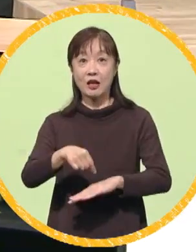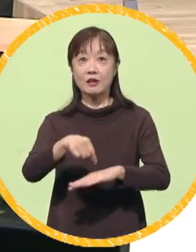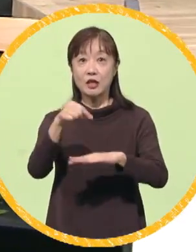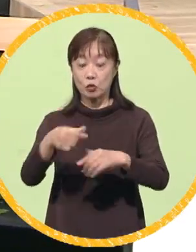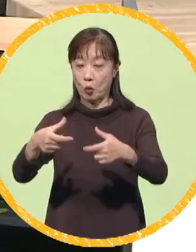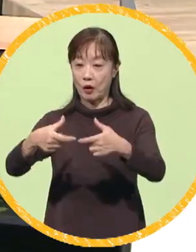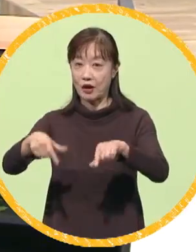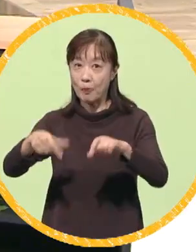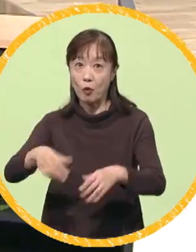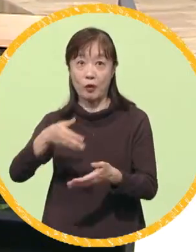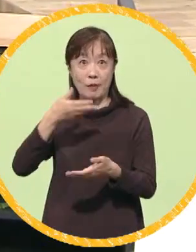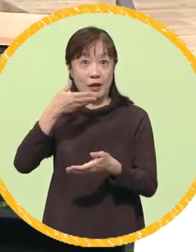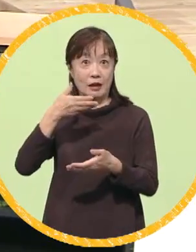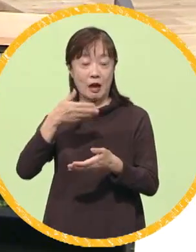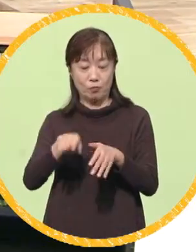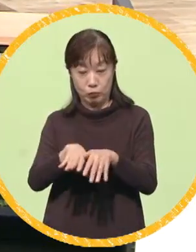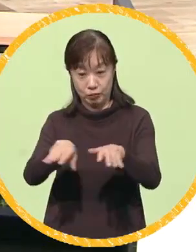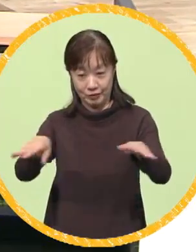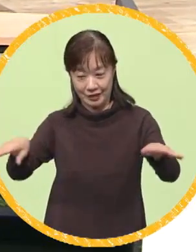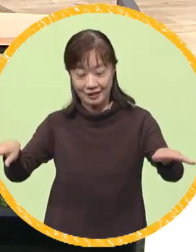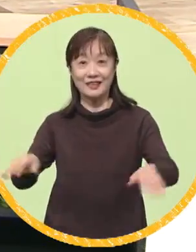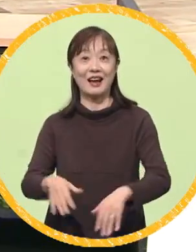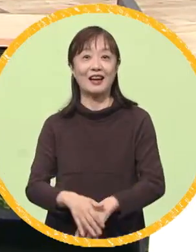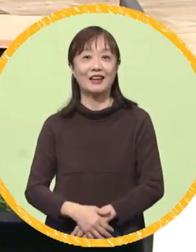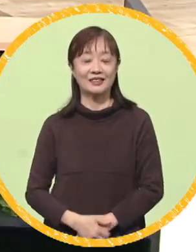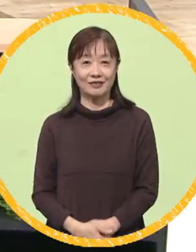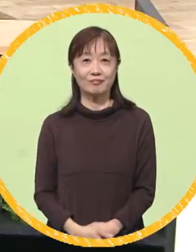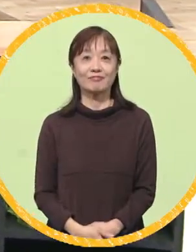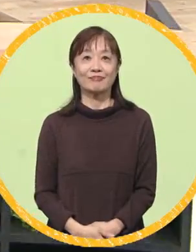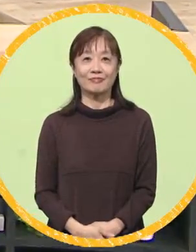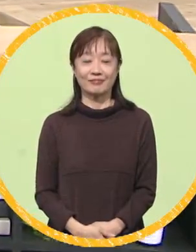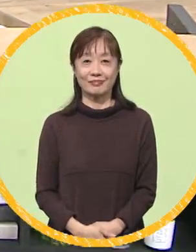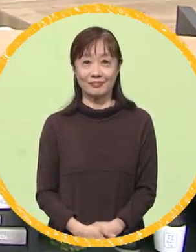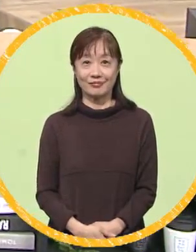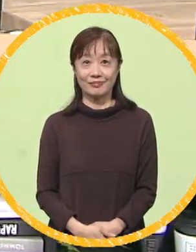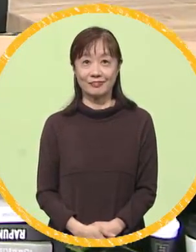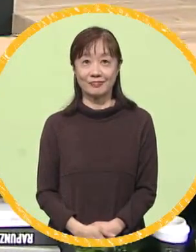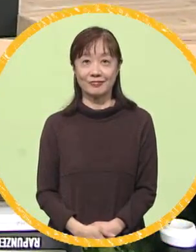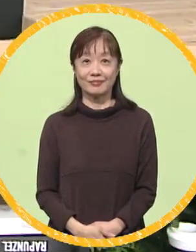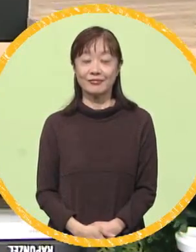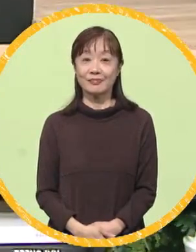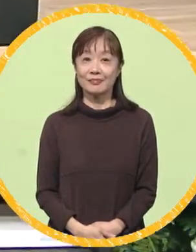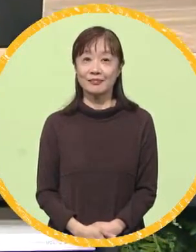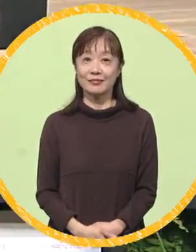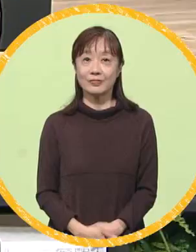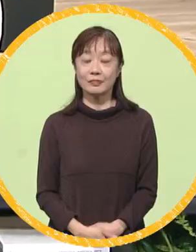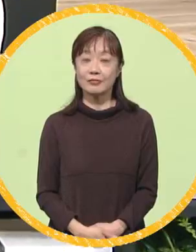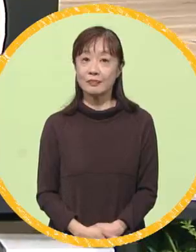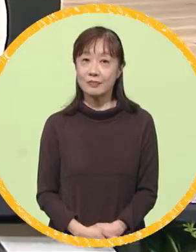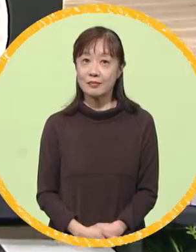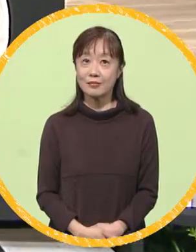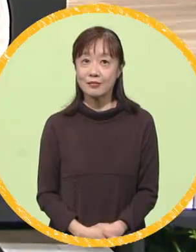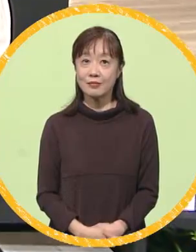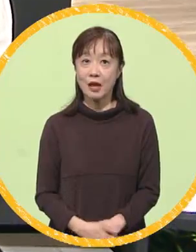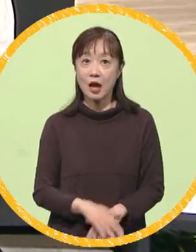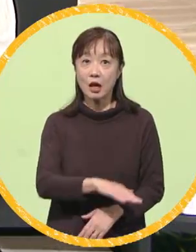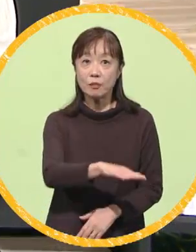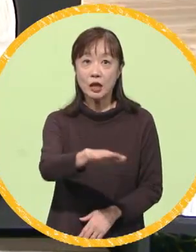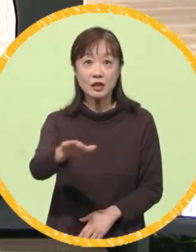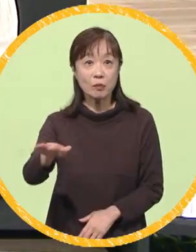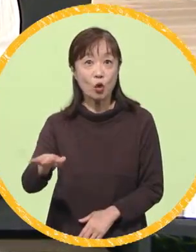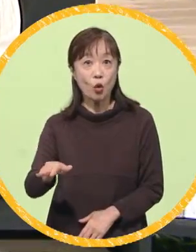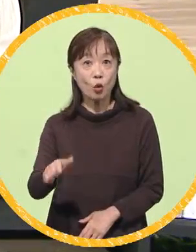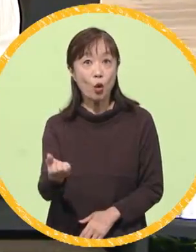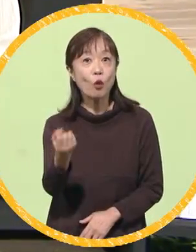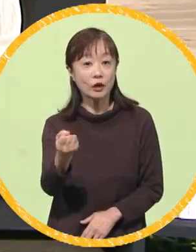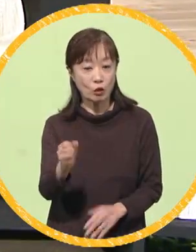したんですけれども、その歴史はですね、日本でも最も古いと言われているんですね。さあそしてですね、皆様のお手元